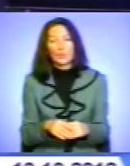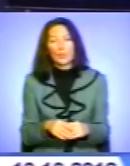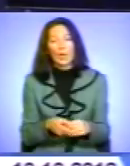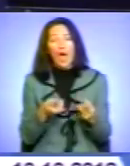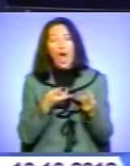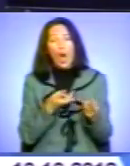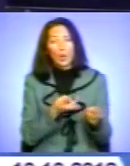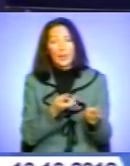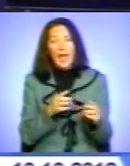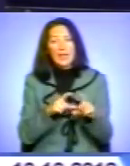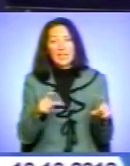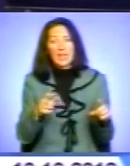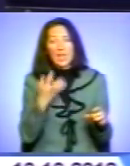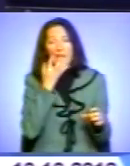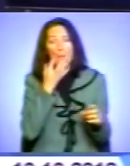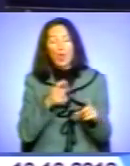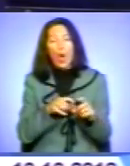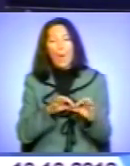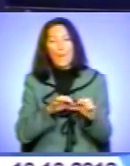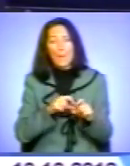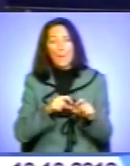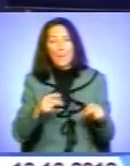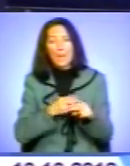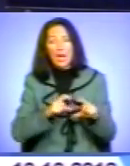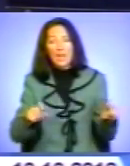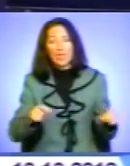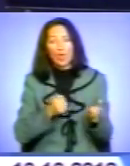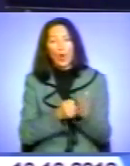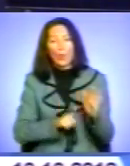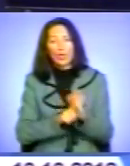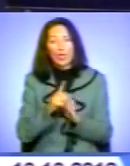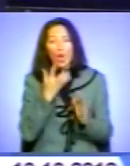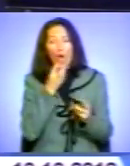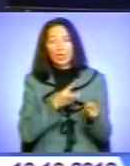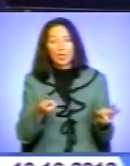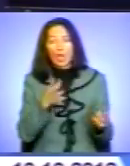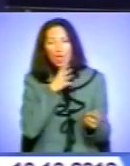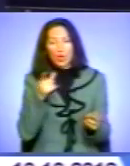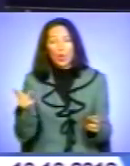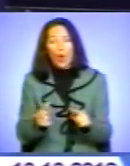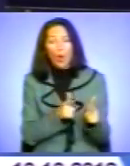Котельні та тепломережі до початку опалювального сезону готові, кажуть у комунальному підприємстві